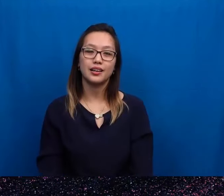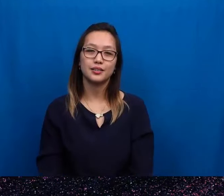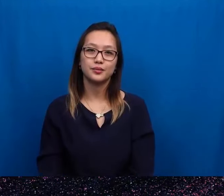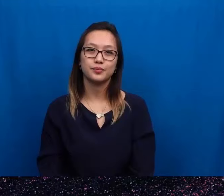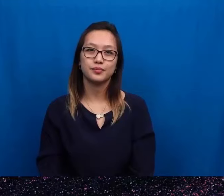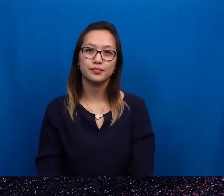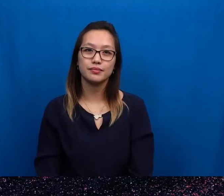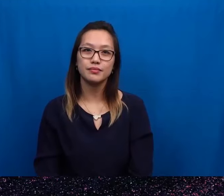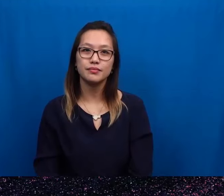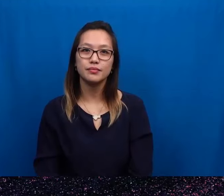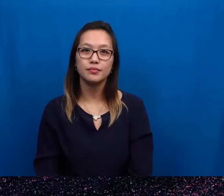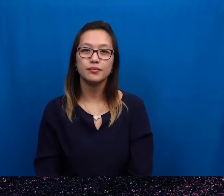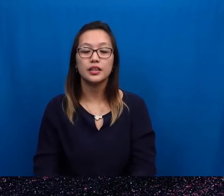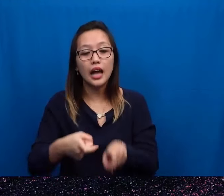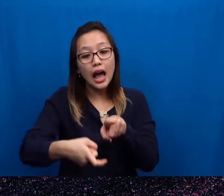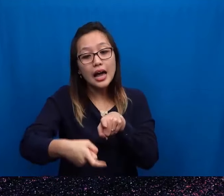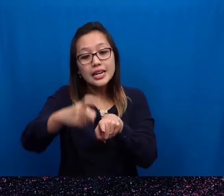lepaskan